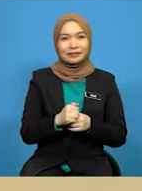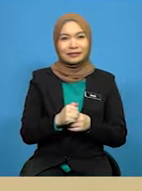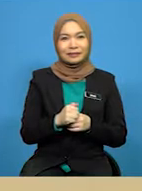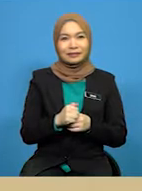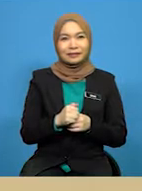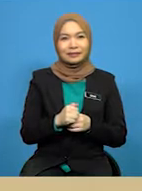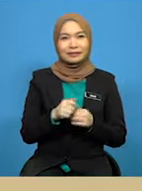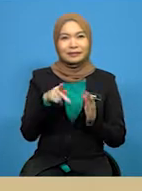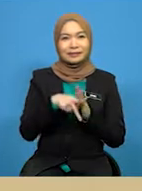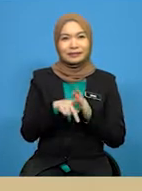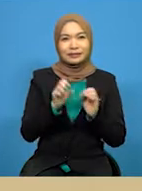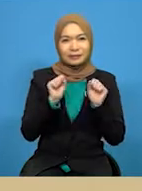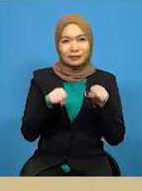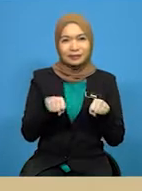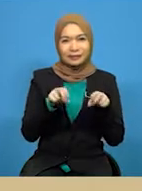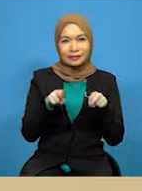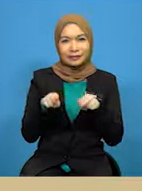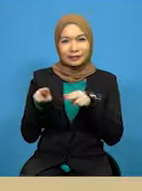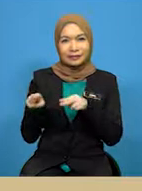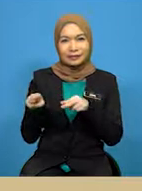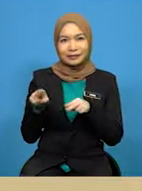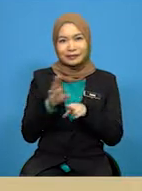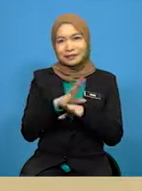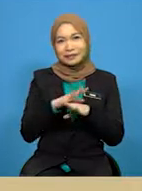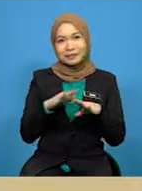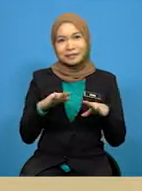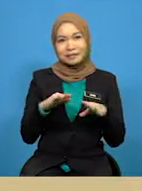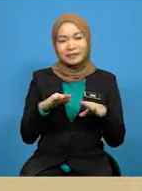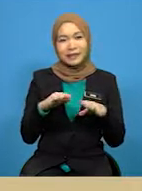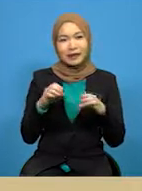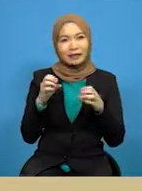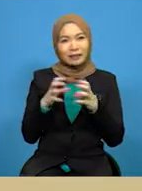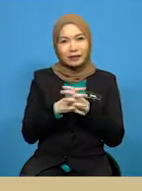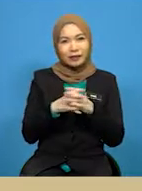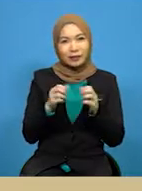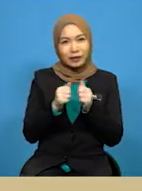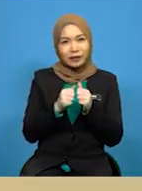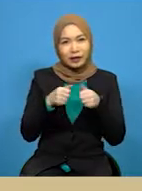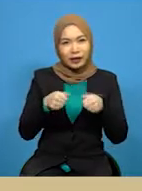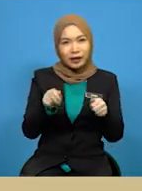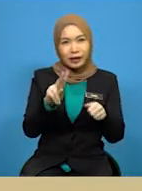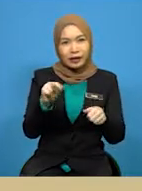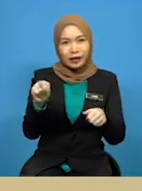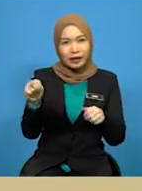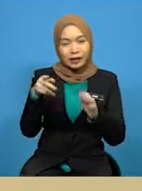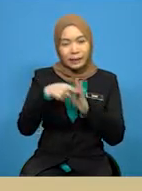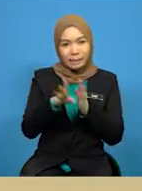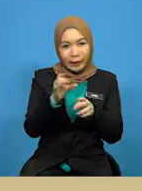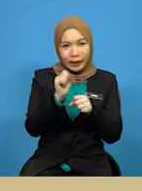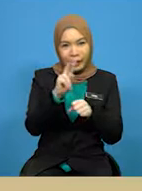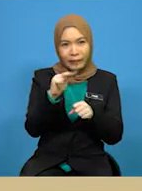Pemboleh ubah yang tidak termasuk dalam aliran pusingan pendapatan ekonomi terbuka. A.